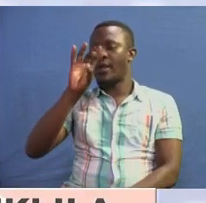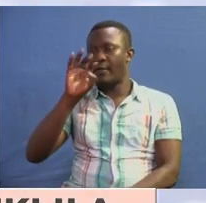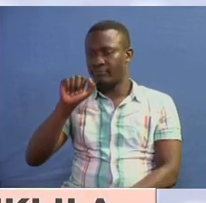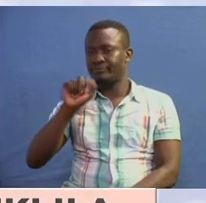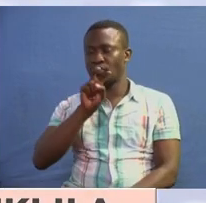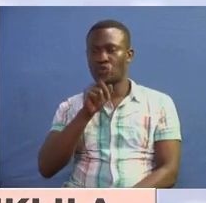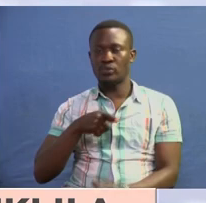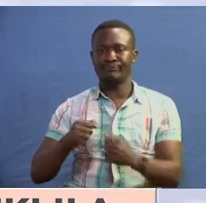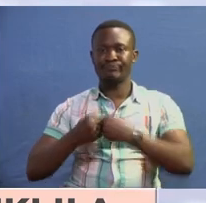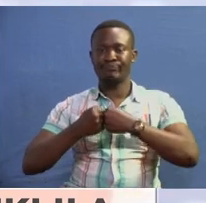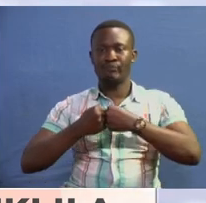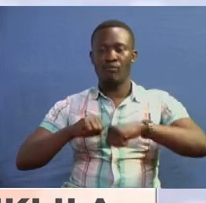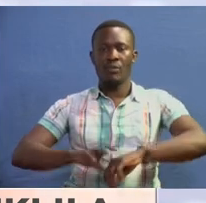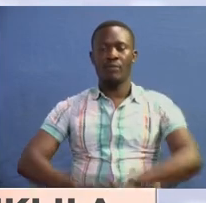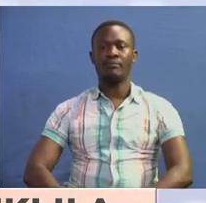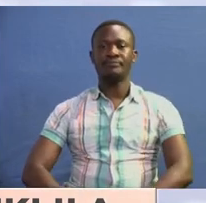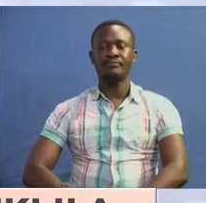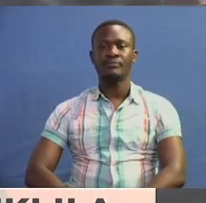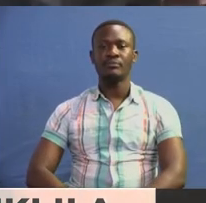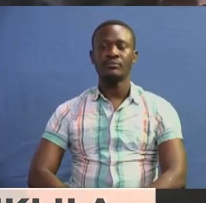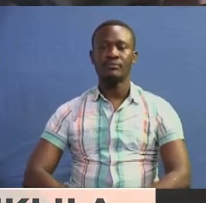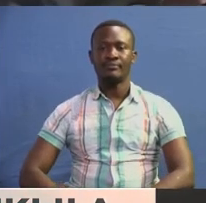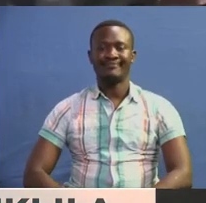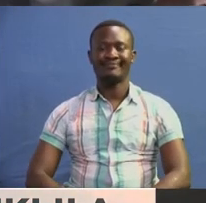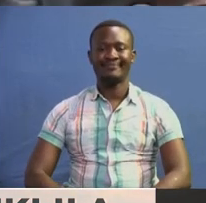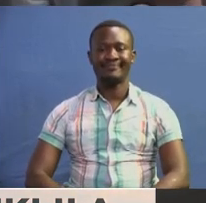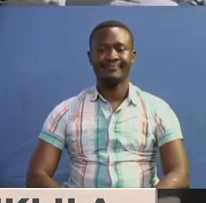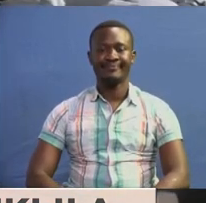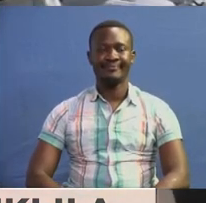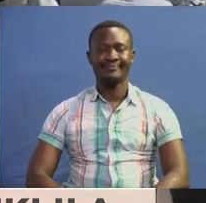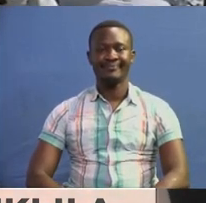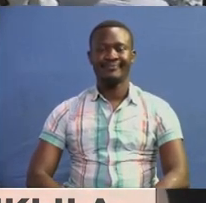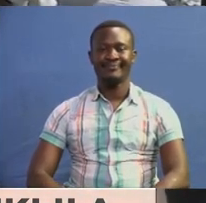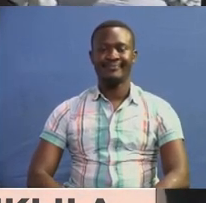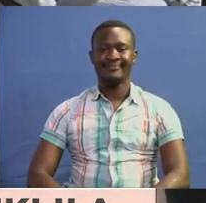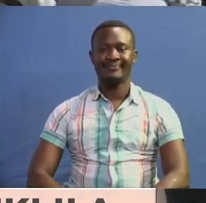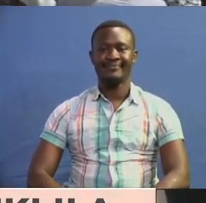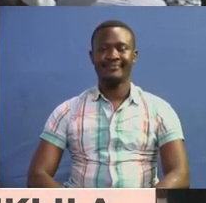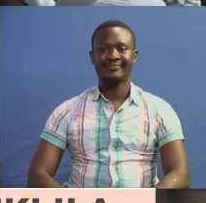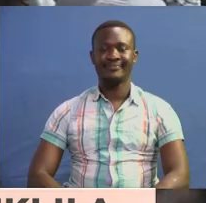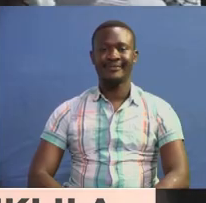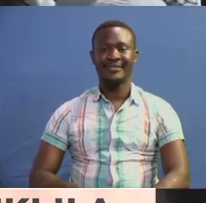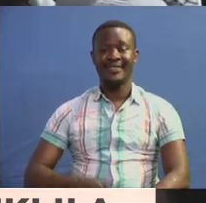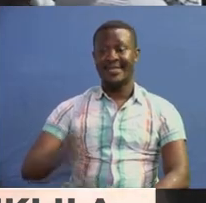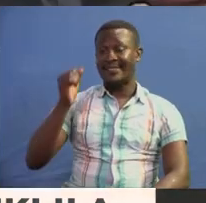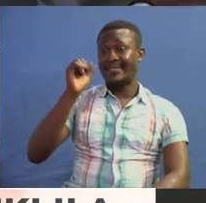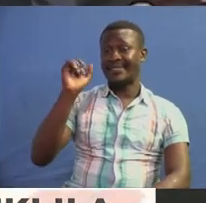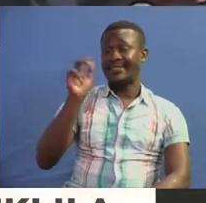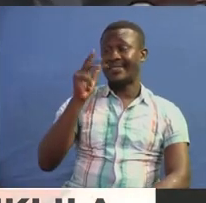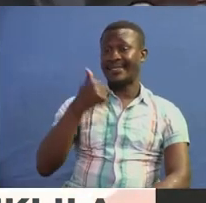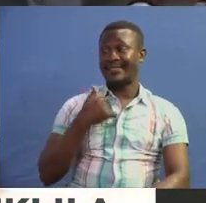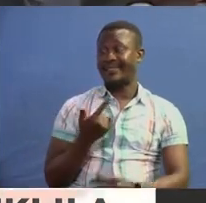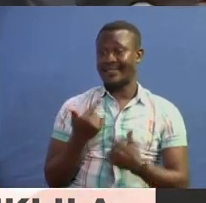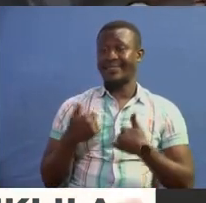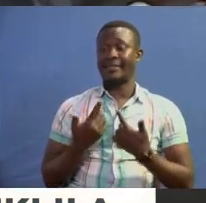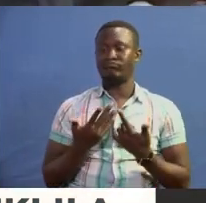Munene Weru na taarifa hii kwa kina. Tukikataa kitendawili tulijua ni mtu ya aina gani. Siasa za Kenya,